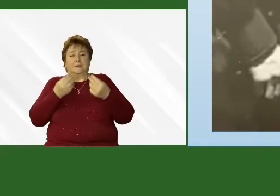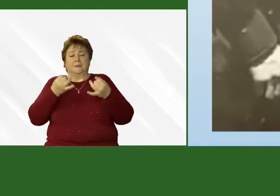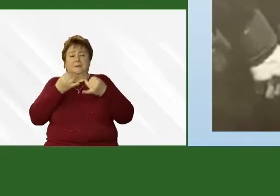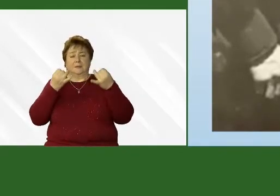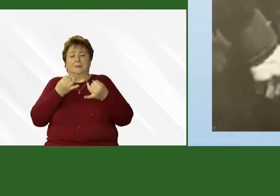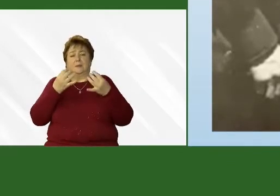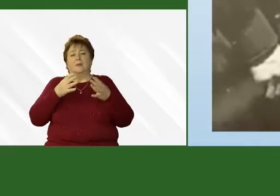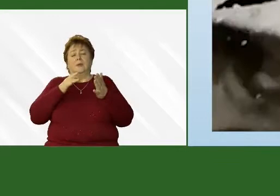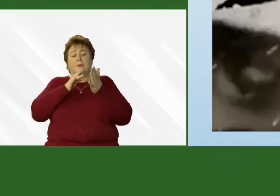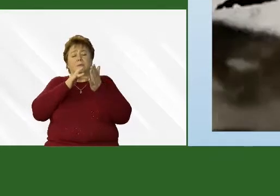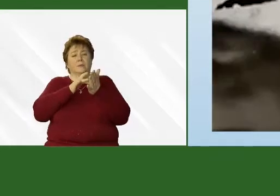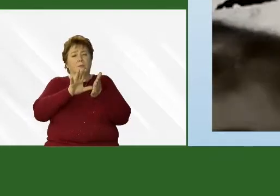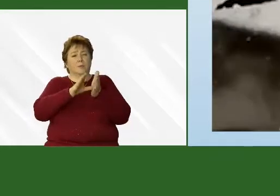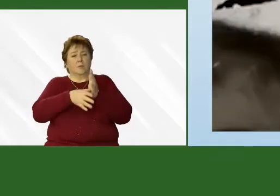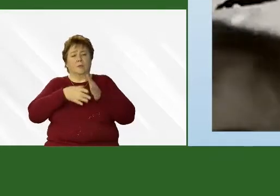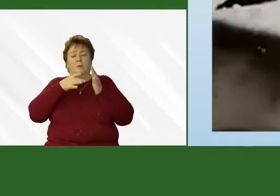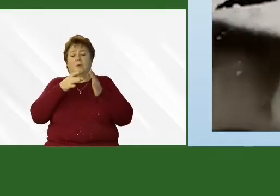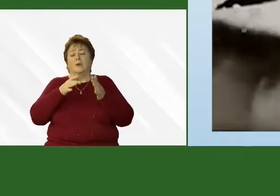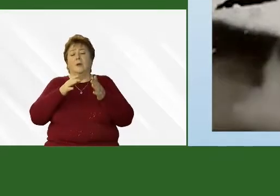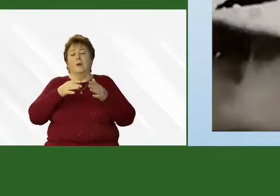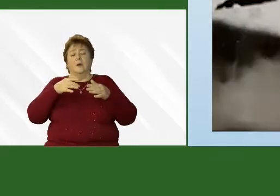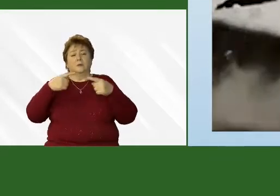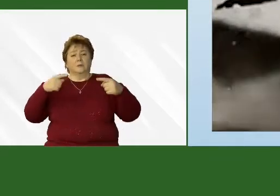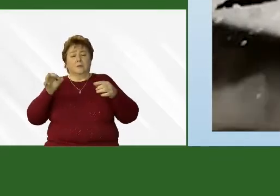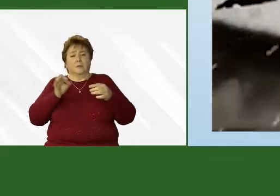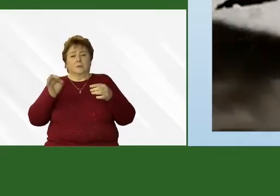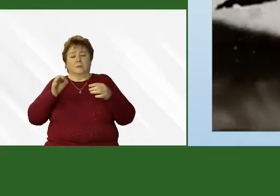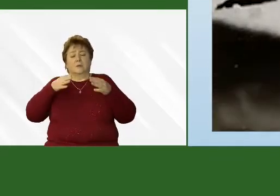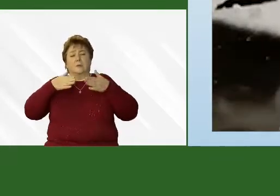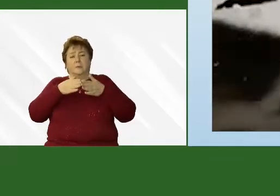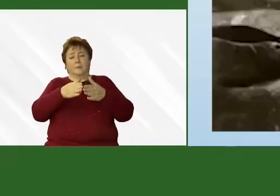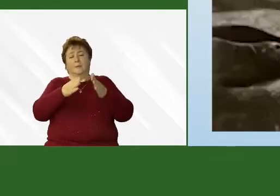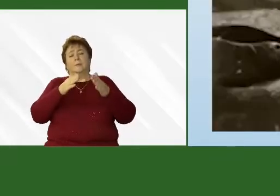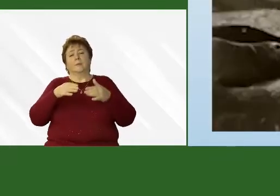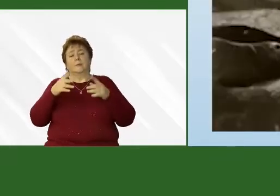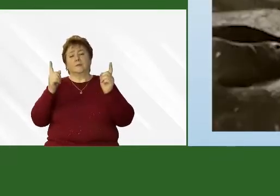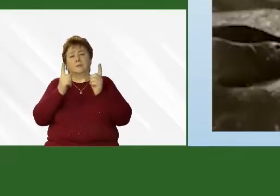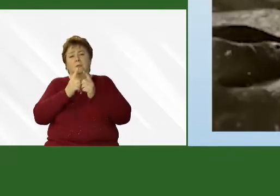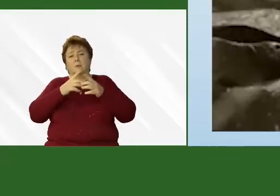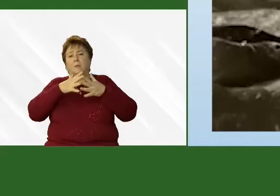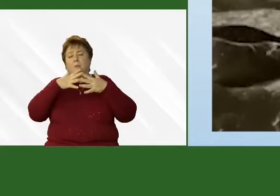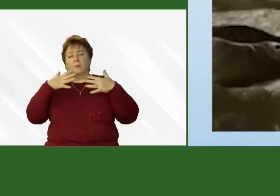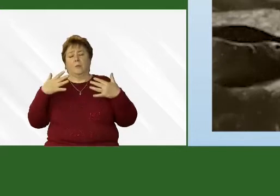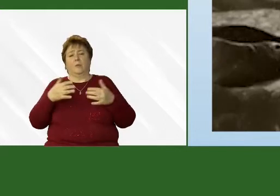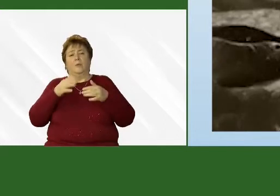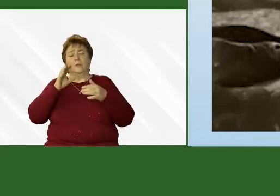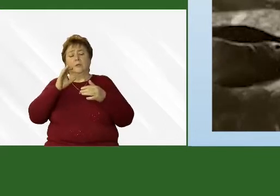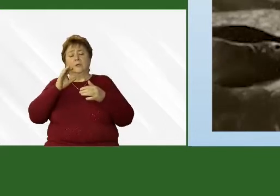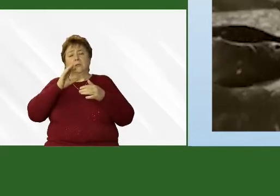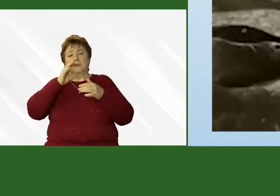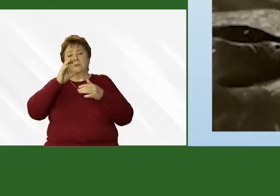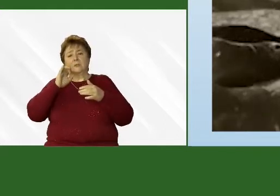экипажи в длинном пути. На некоторых антарктических островах мореплаватели встречали огромное количество морских